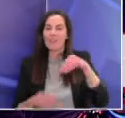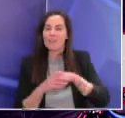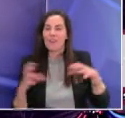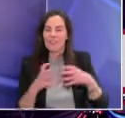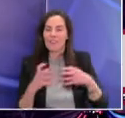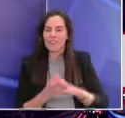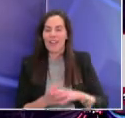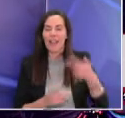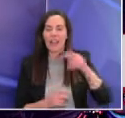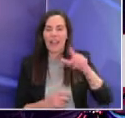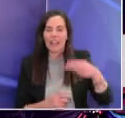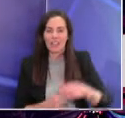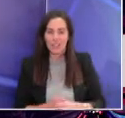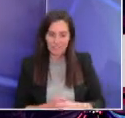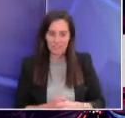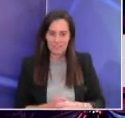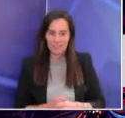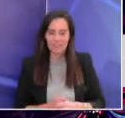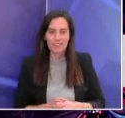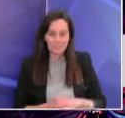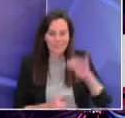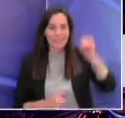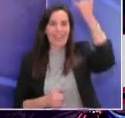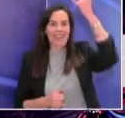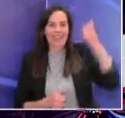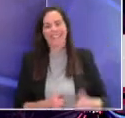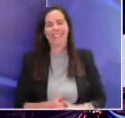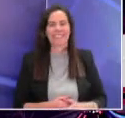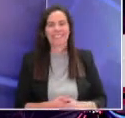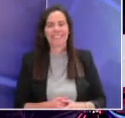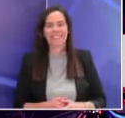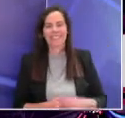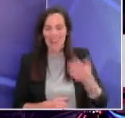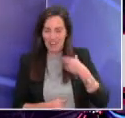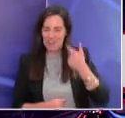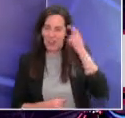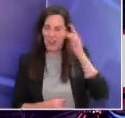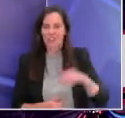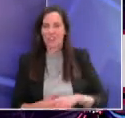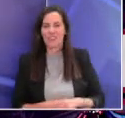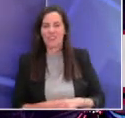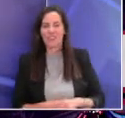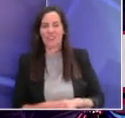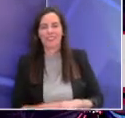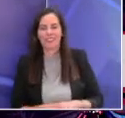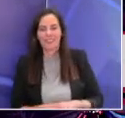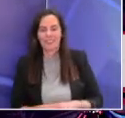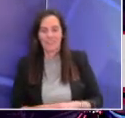של גל הירש. כן, אוקיי, לקח לי שנייה לחשוב גלי. כן, התקשר